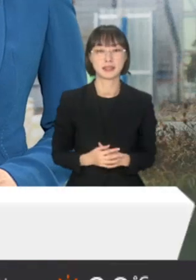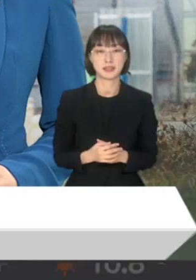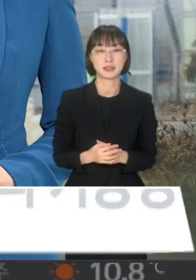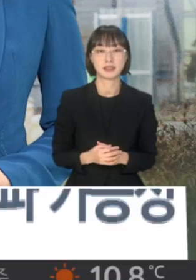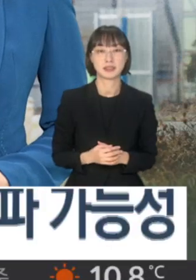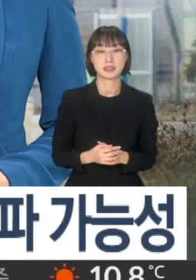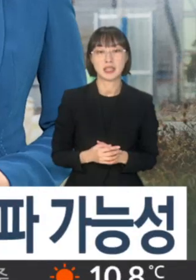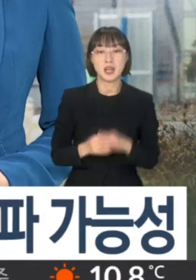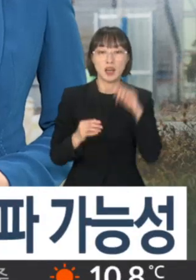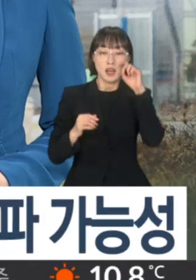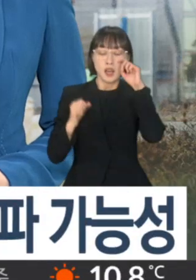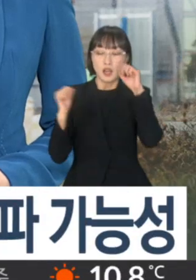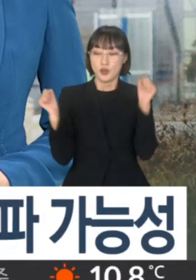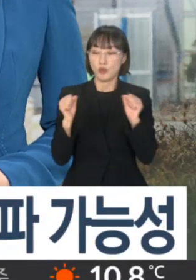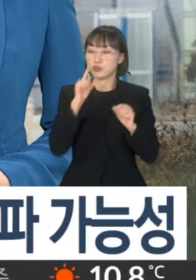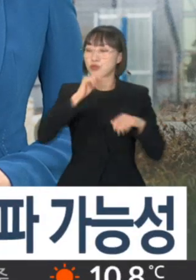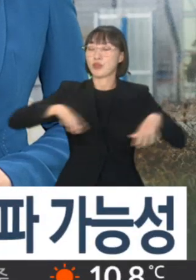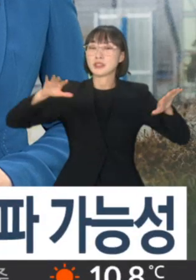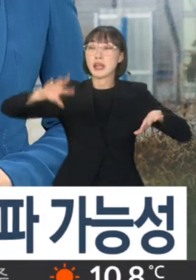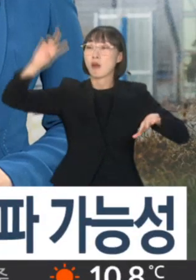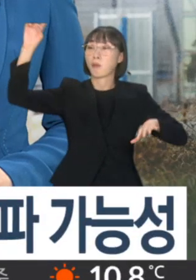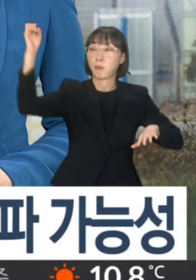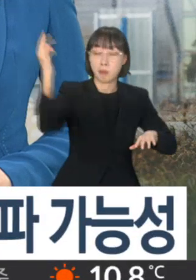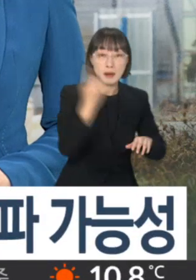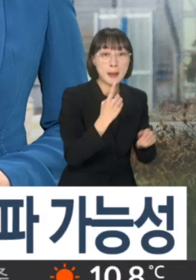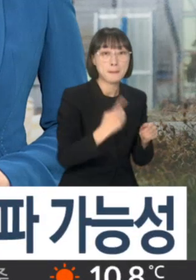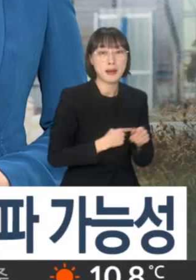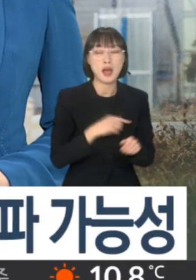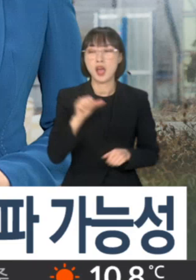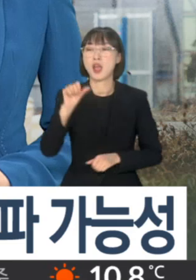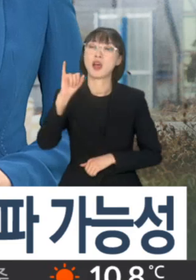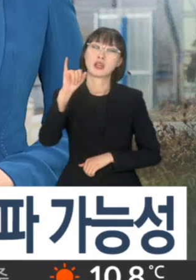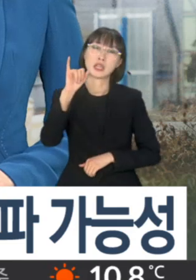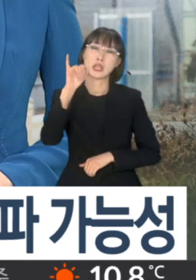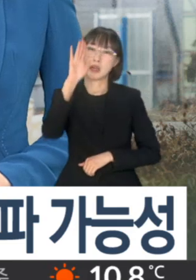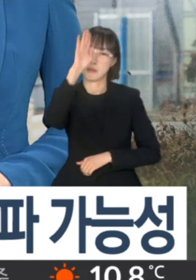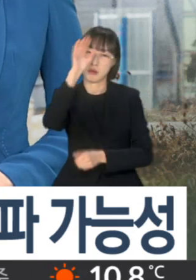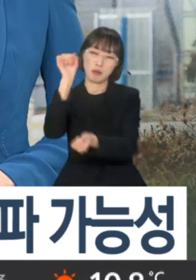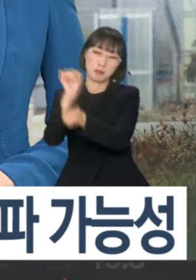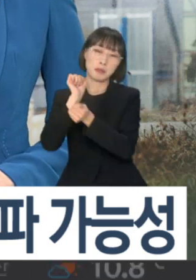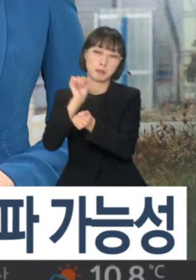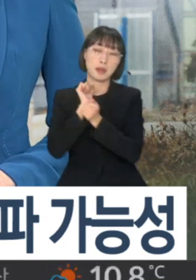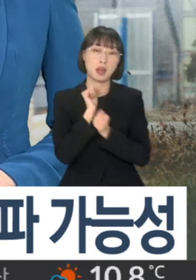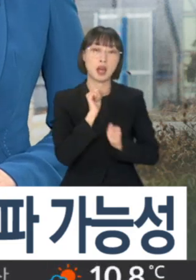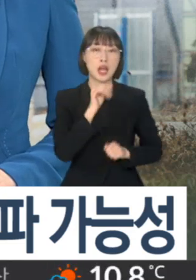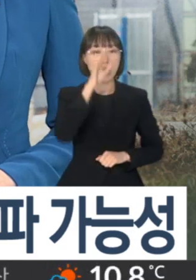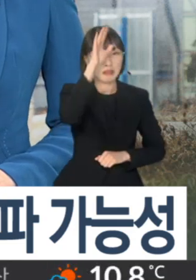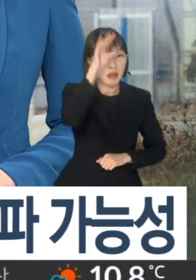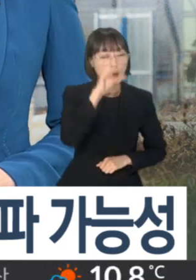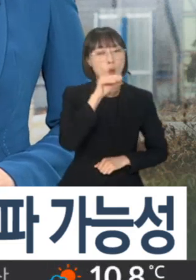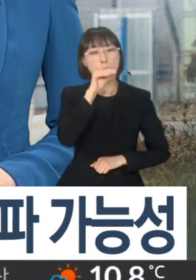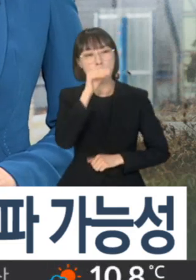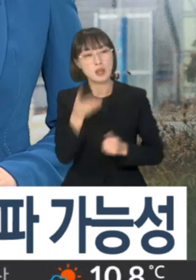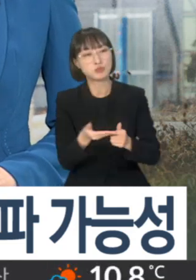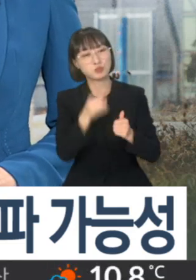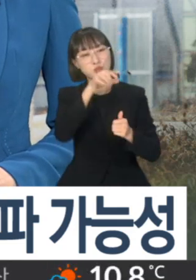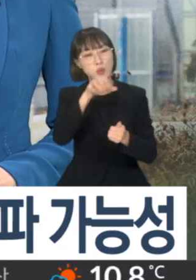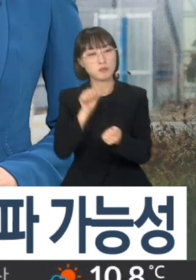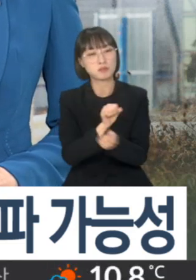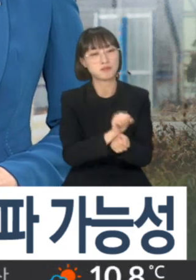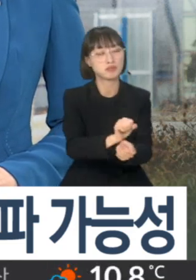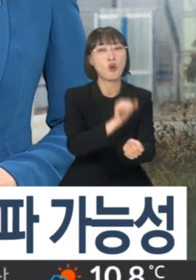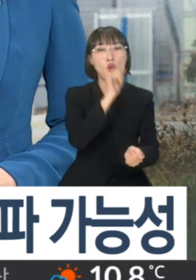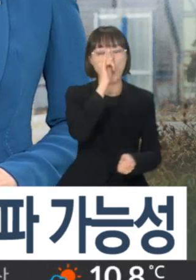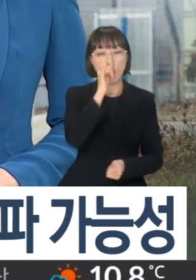겨울 철세 도래와 함께 고병원성 조류 인플루엔자 AI 닭오리 사용 농가로 번지고 있습니다 지난 달 국내에 들어온